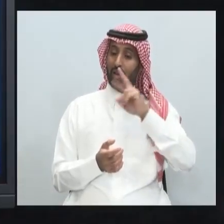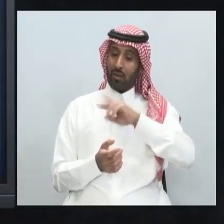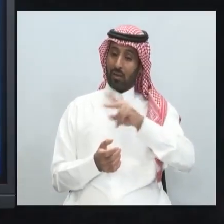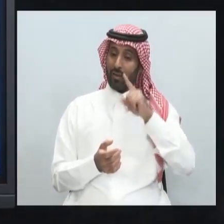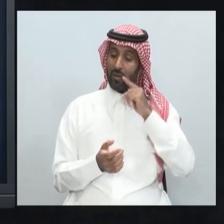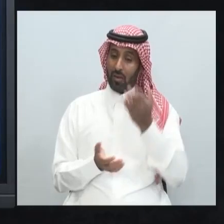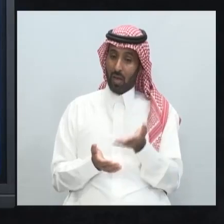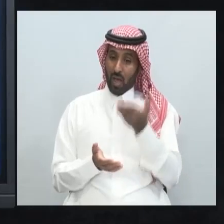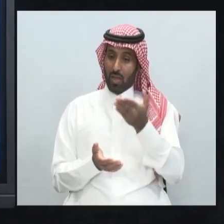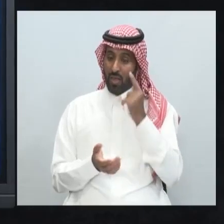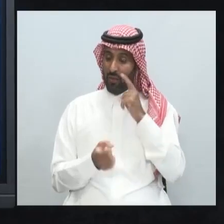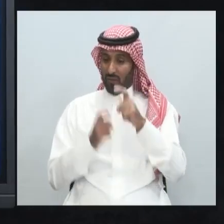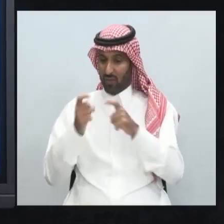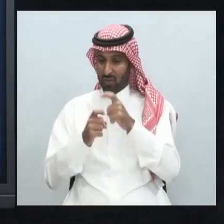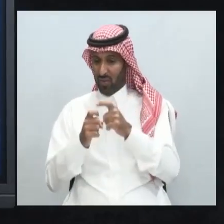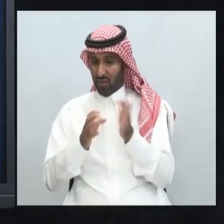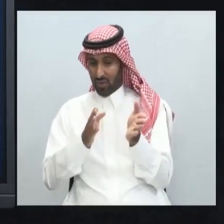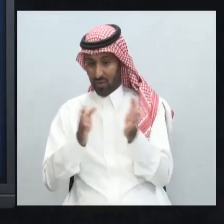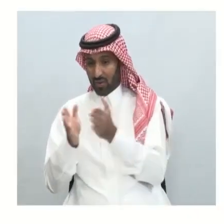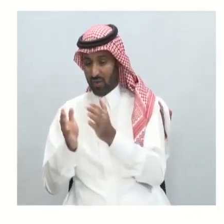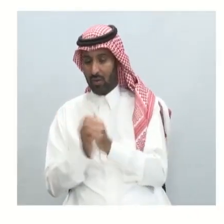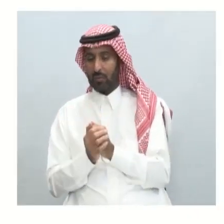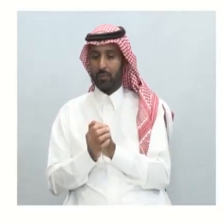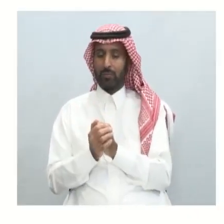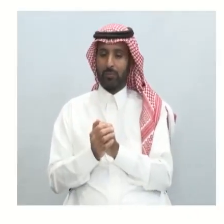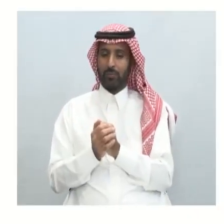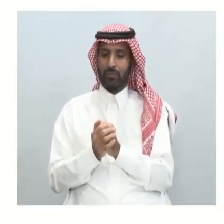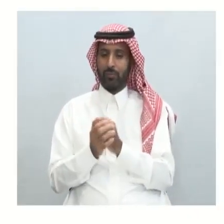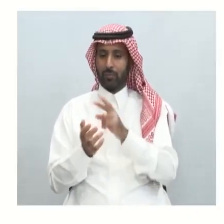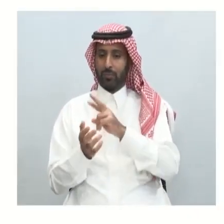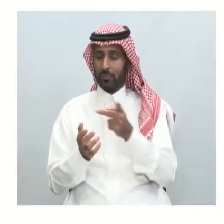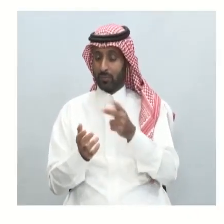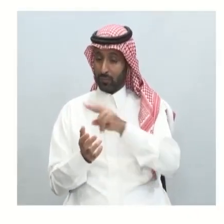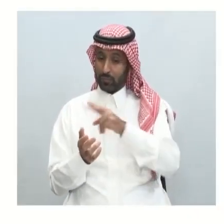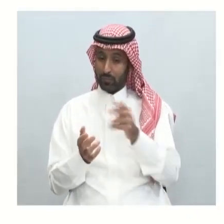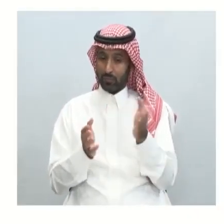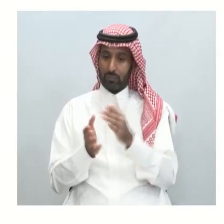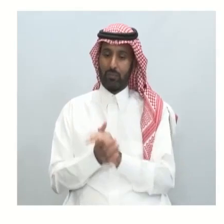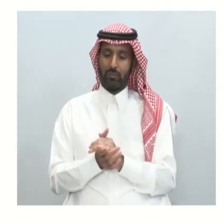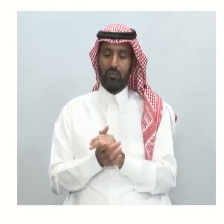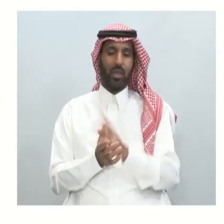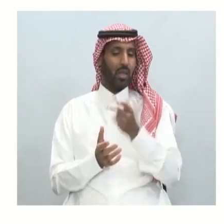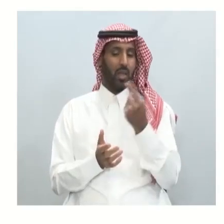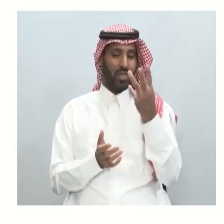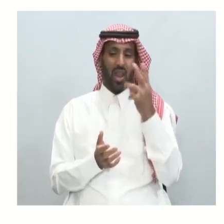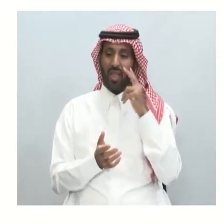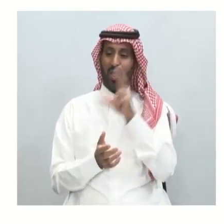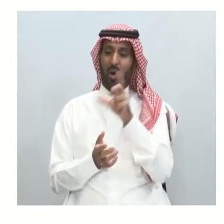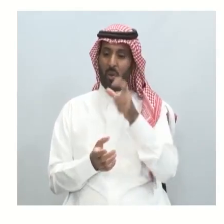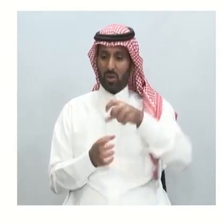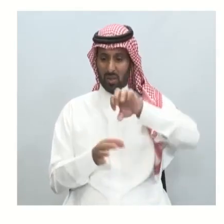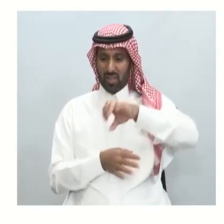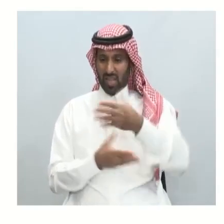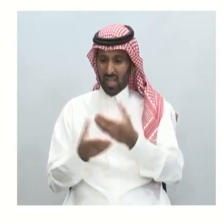الكترونيه اكبر على احد جوانبه لذلك يعطيني شحنه جزئيه موجبه او سالبه عدد ثلاثه من خواص المركبات